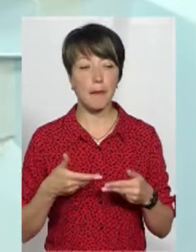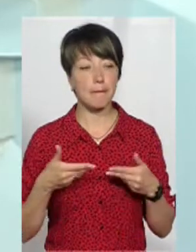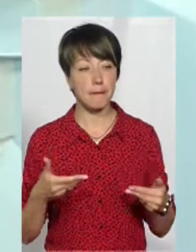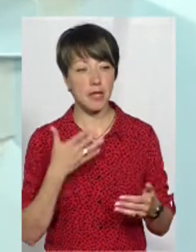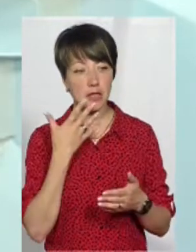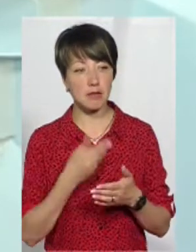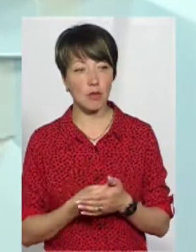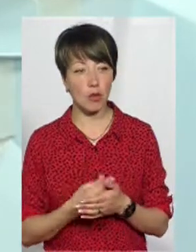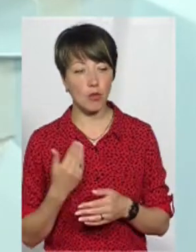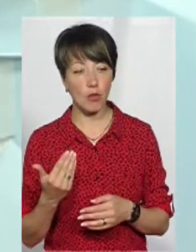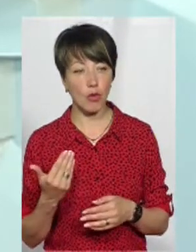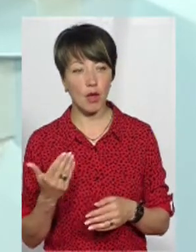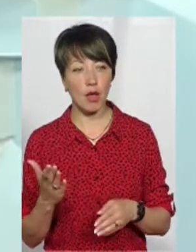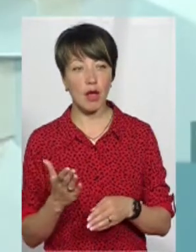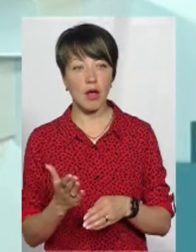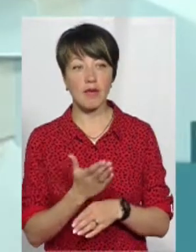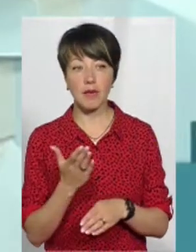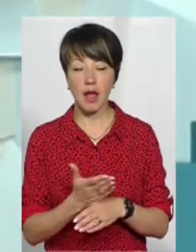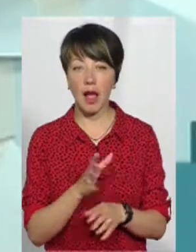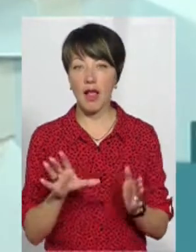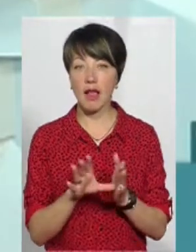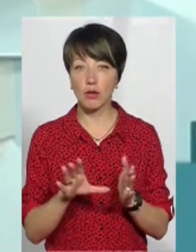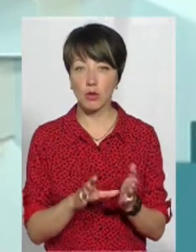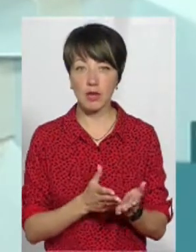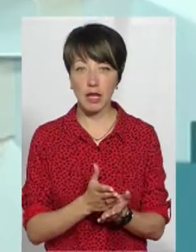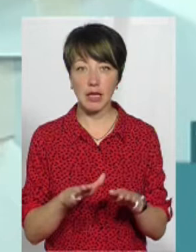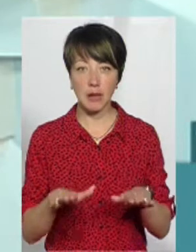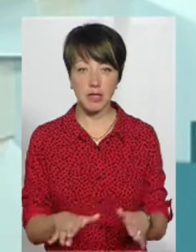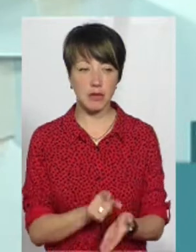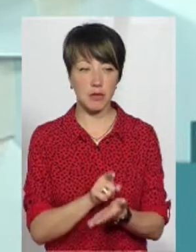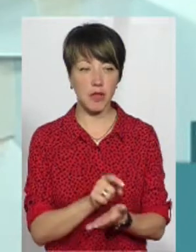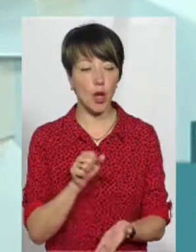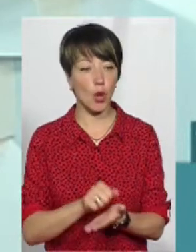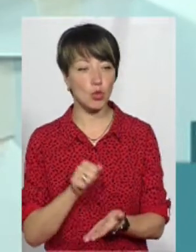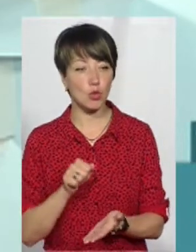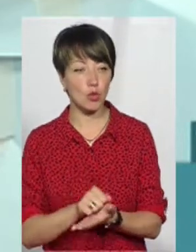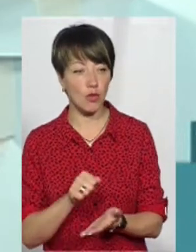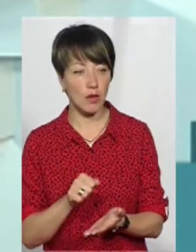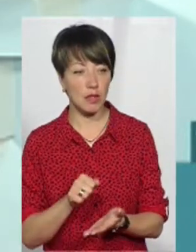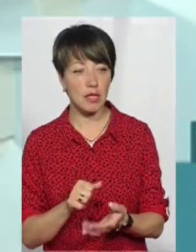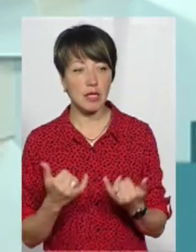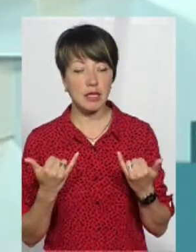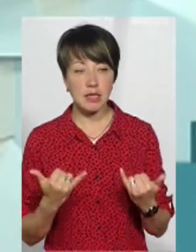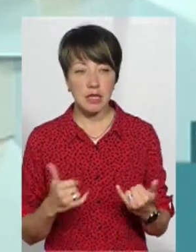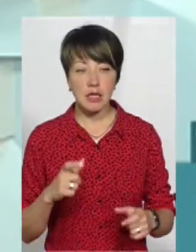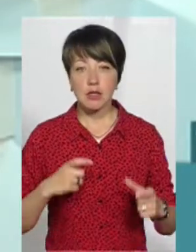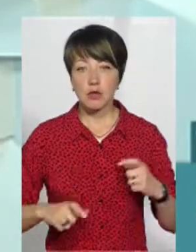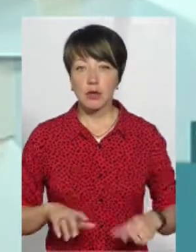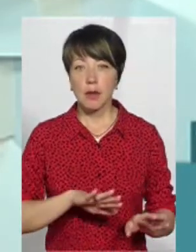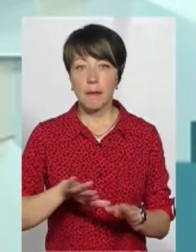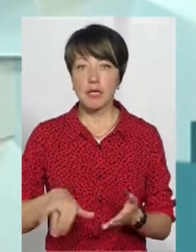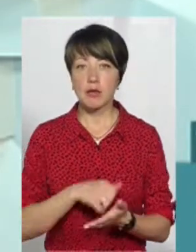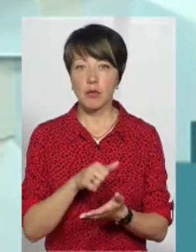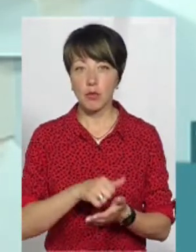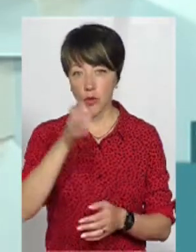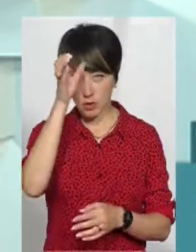свого боку продукуємо електронні версії, а на місці їх повинні роздрукувати. І зараз інститути післядипломної